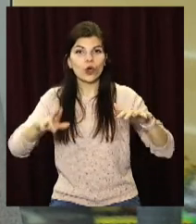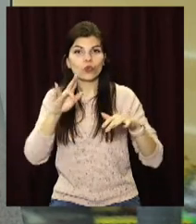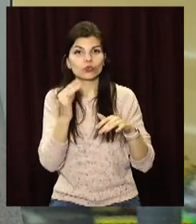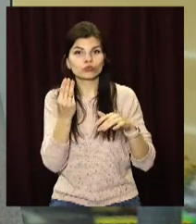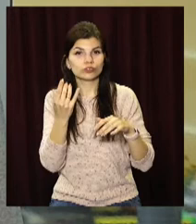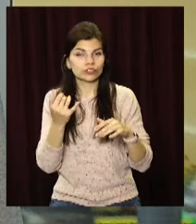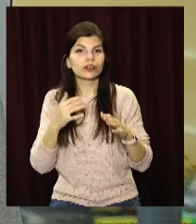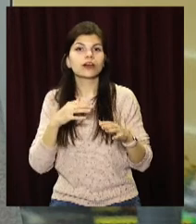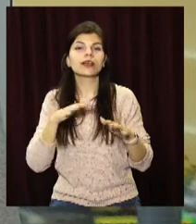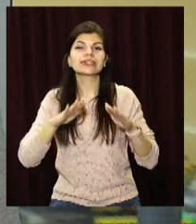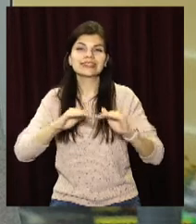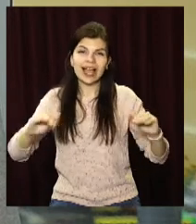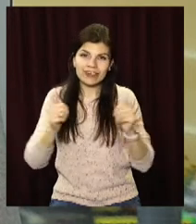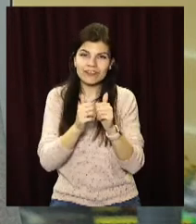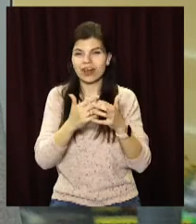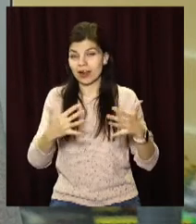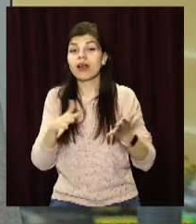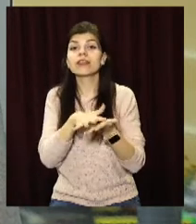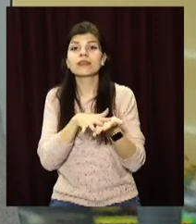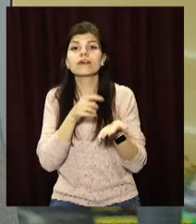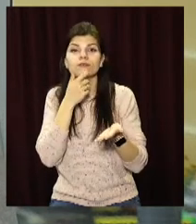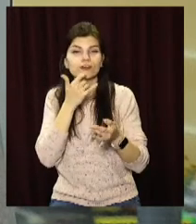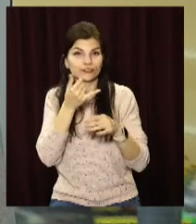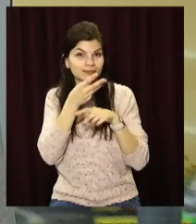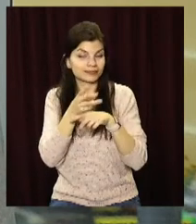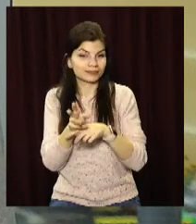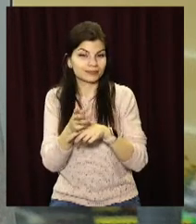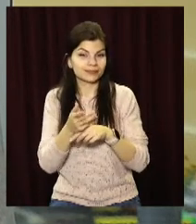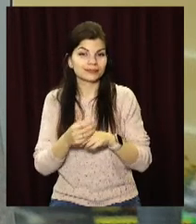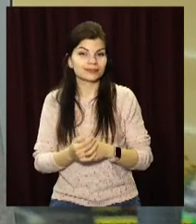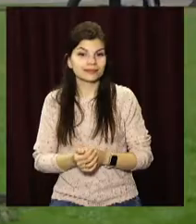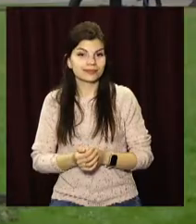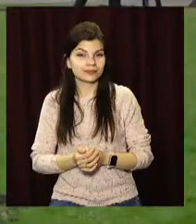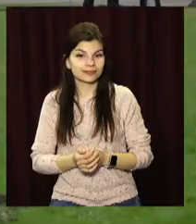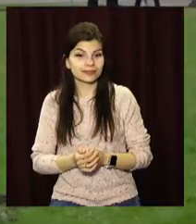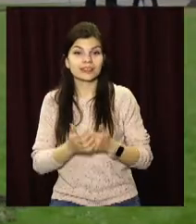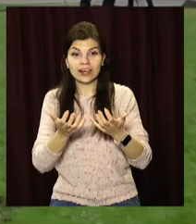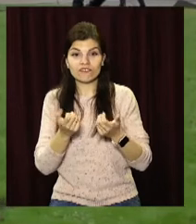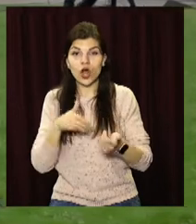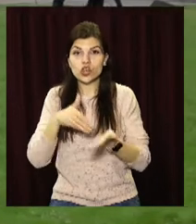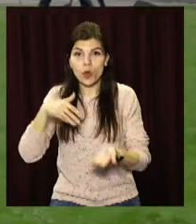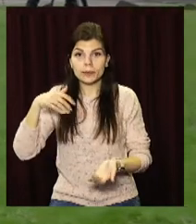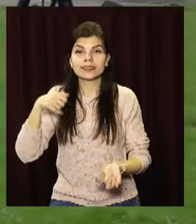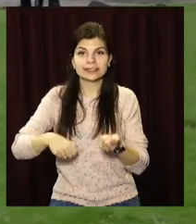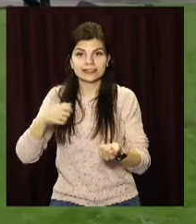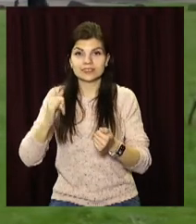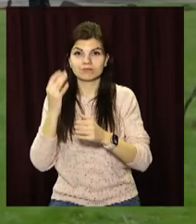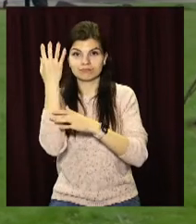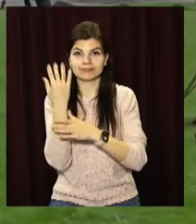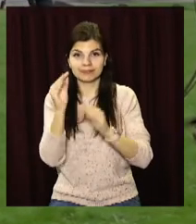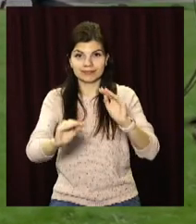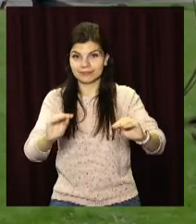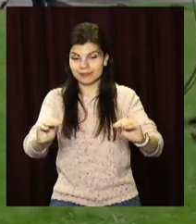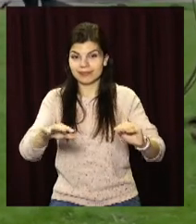середмісті та на подвір'ях дитсадків. Детальніше у наступному сюжеті. Взяли лопати та саджанці і до справи.